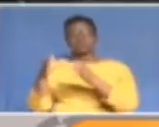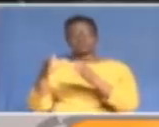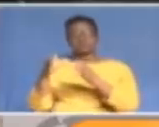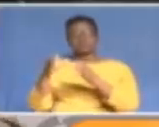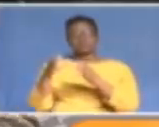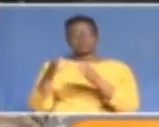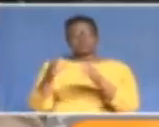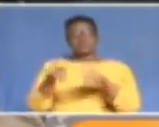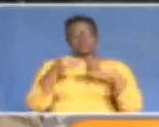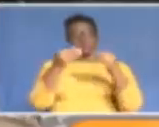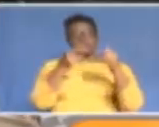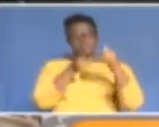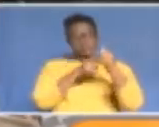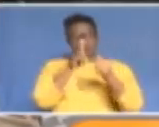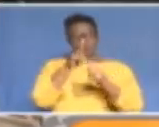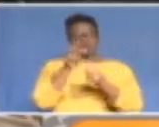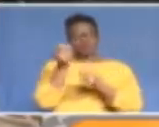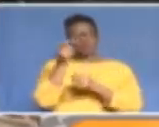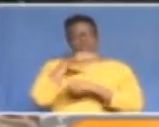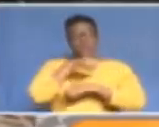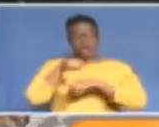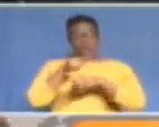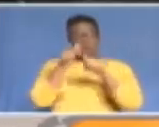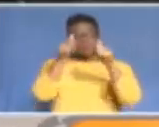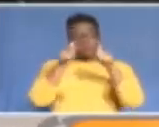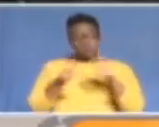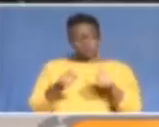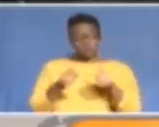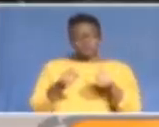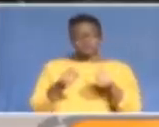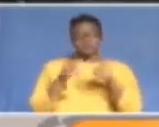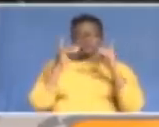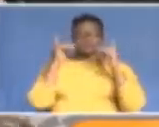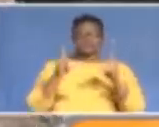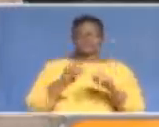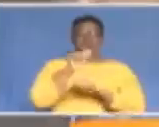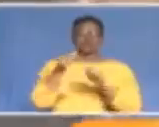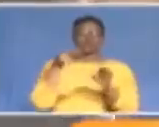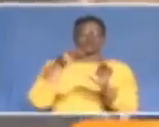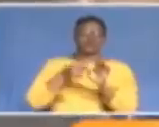72 kuondoa ushuru mpya wa mafuta. Stephen Leto na taarifa hiyo.